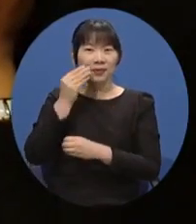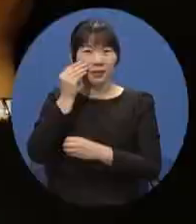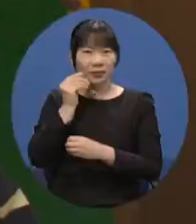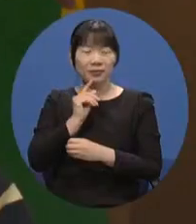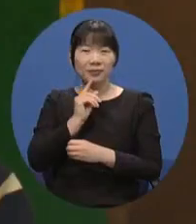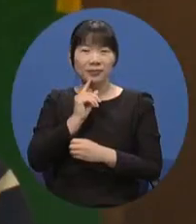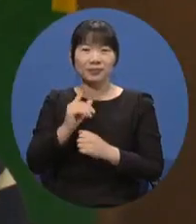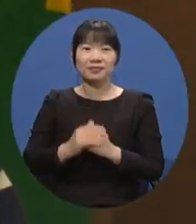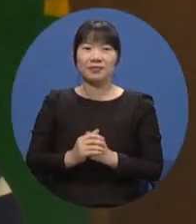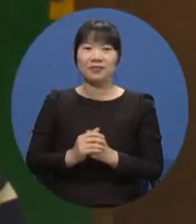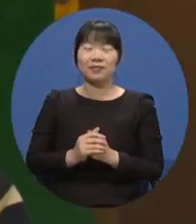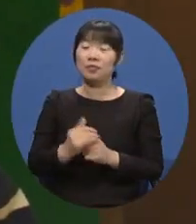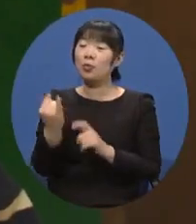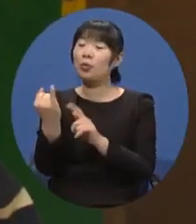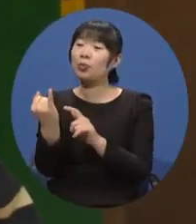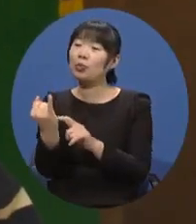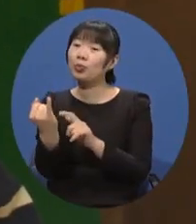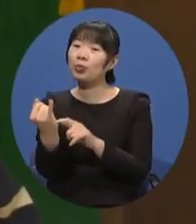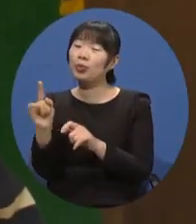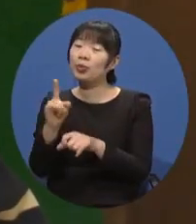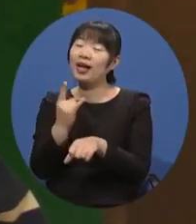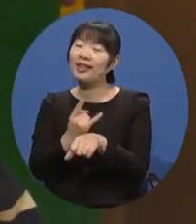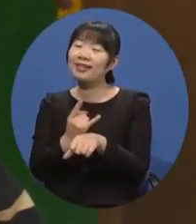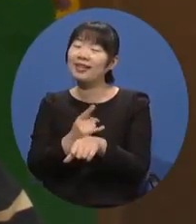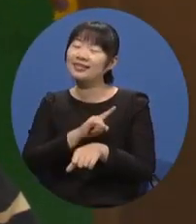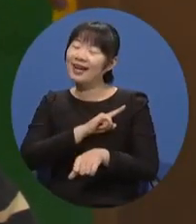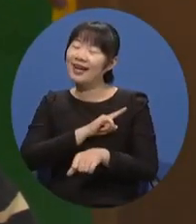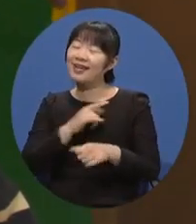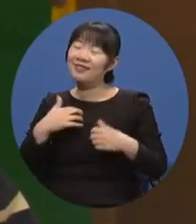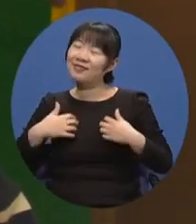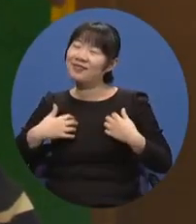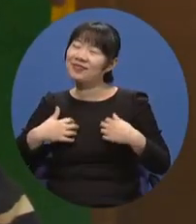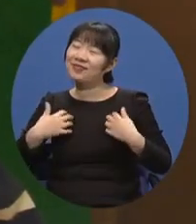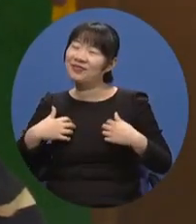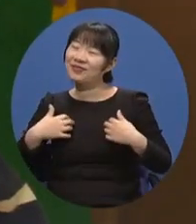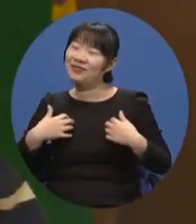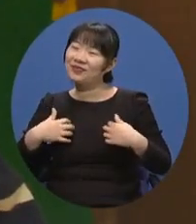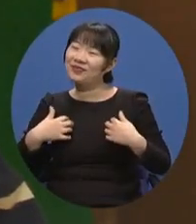books? 서열아, 서열이는 어떤 거 할 때가 제일 재밌어요?